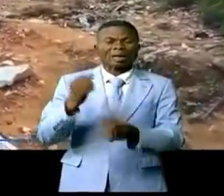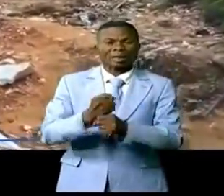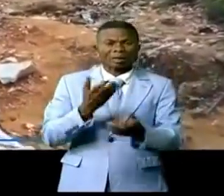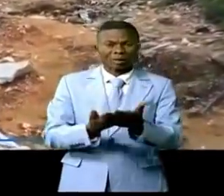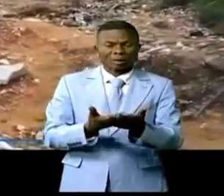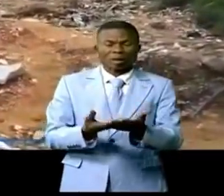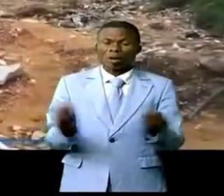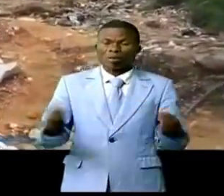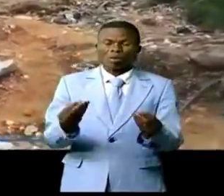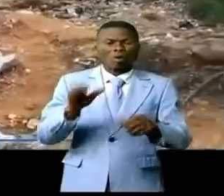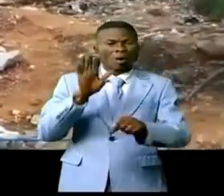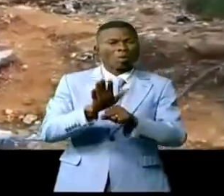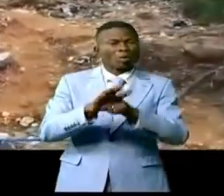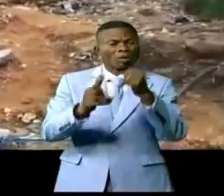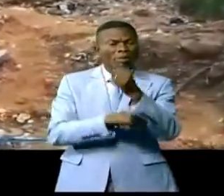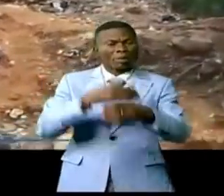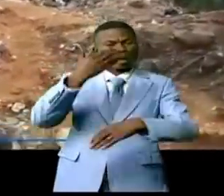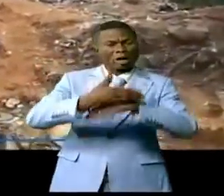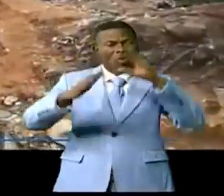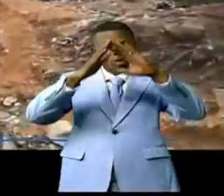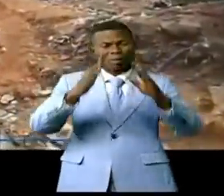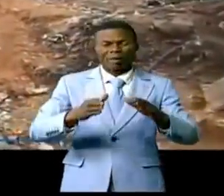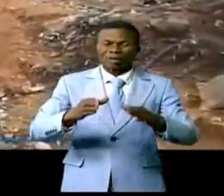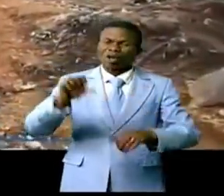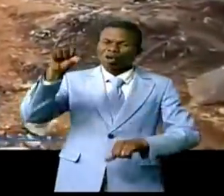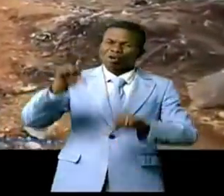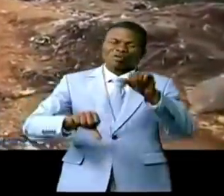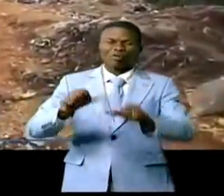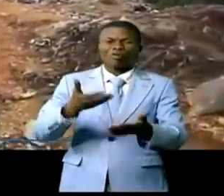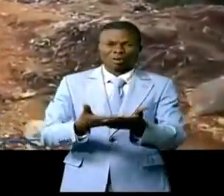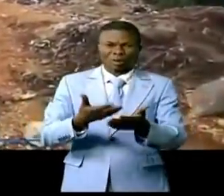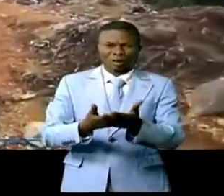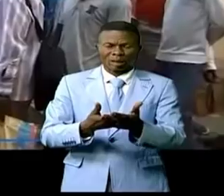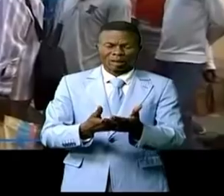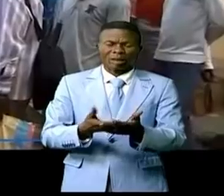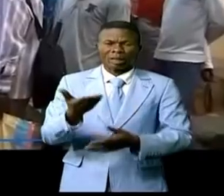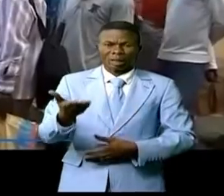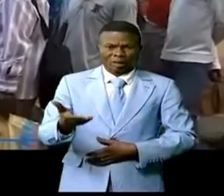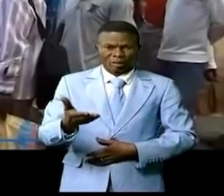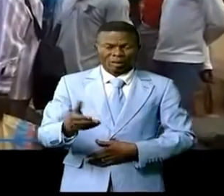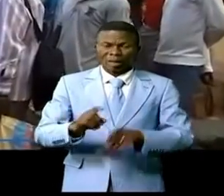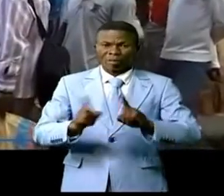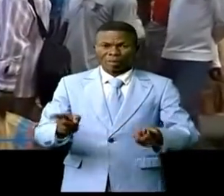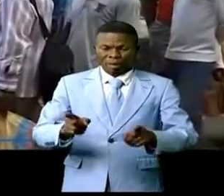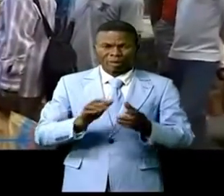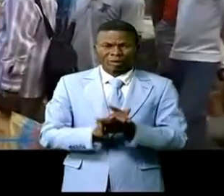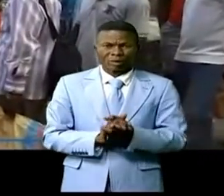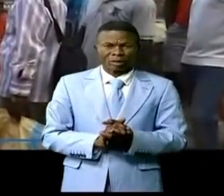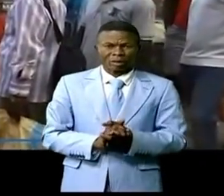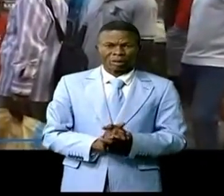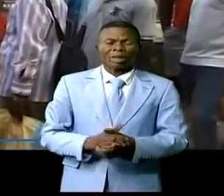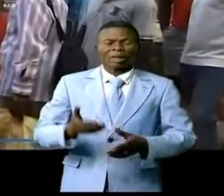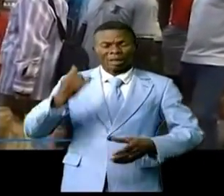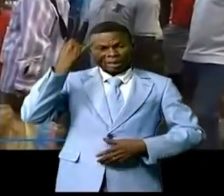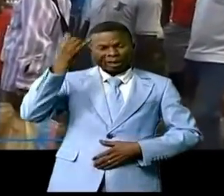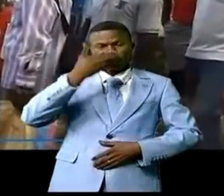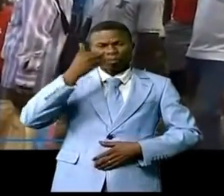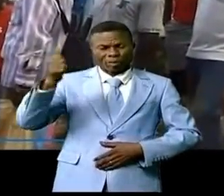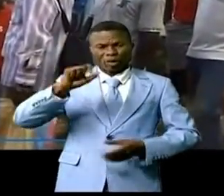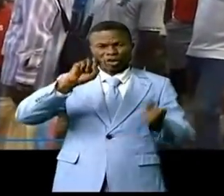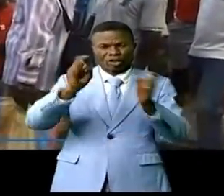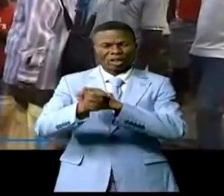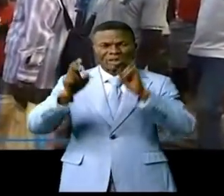des constructions anarchiques érigées par certains compatriotes qui ont énervé la loi. S'appropriant cette vision salvatrice des modernisations de leur